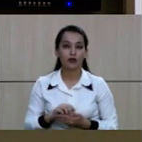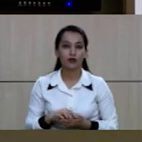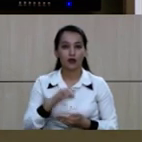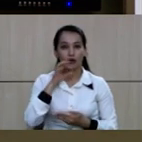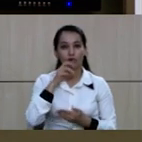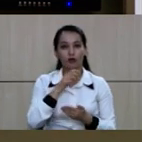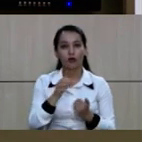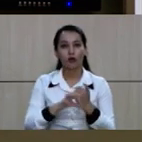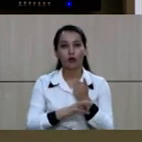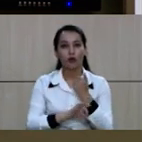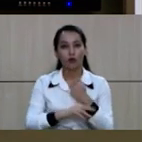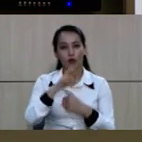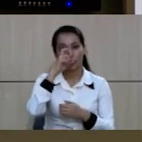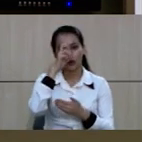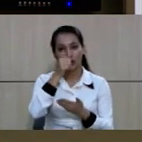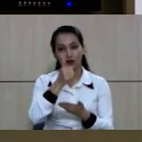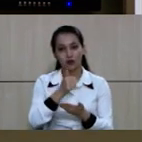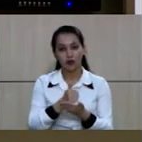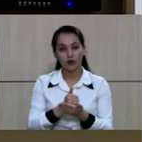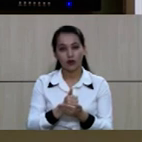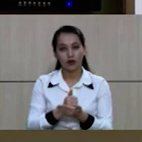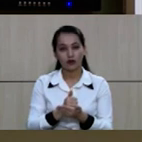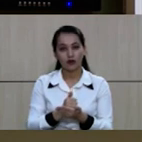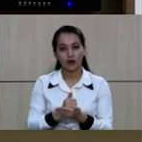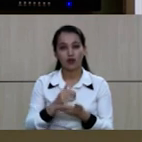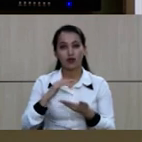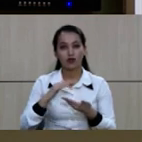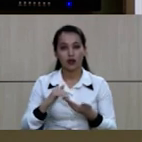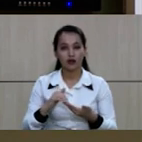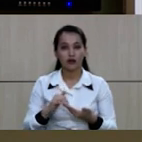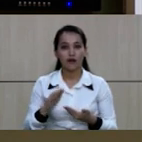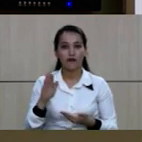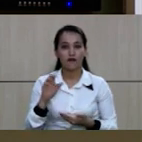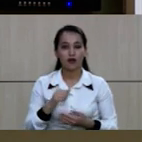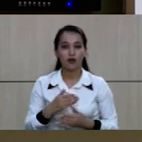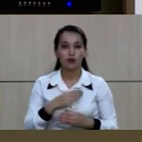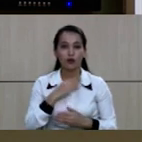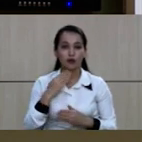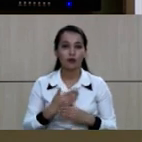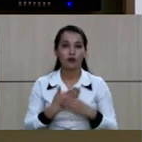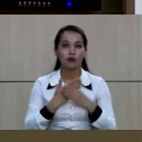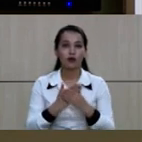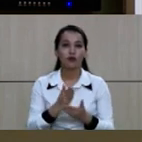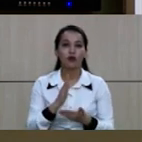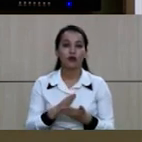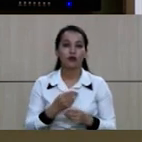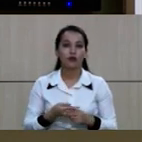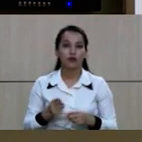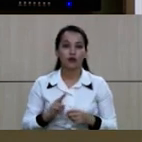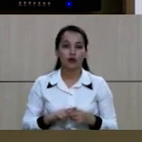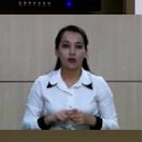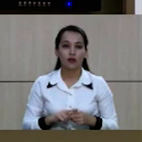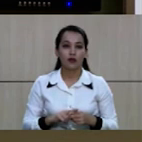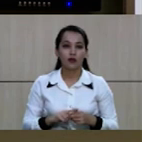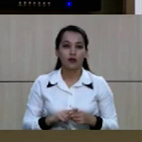адабий даврасига, яъни Қоқон адабий муҳитига жалб қилади ва унга ҳомилик кўрсатади. Шунинг учун ҳам бу асар